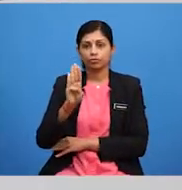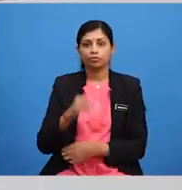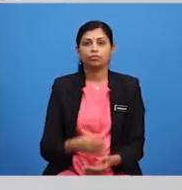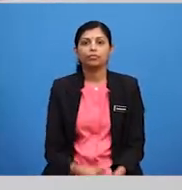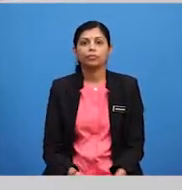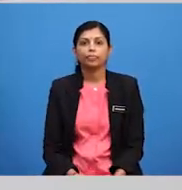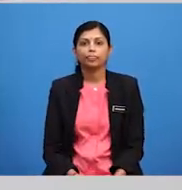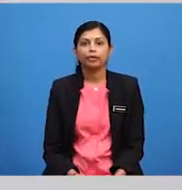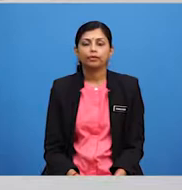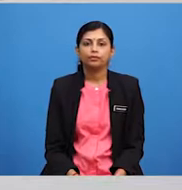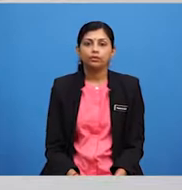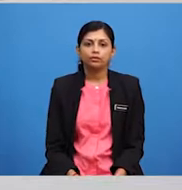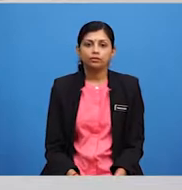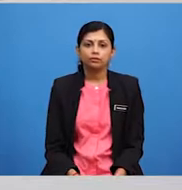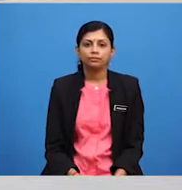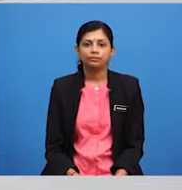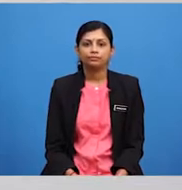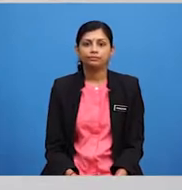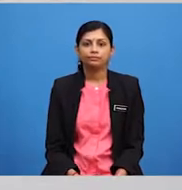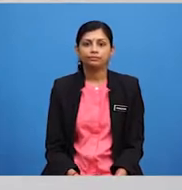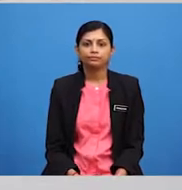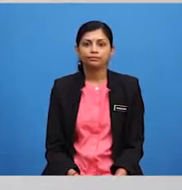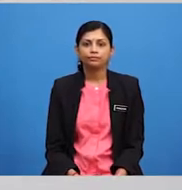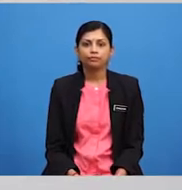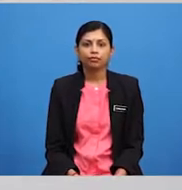bumi, GB.